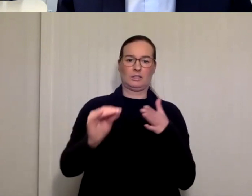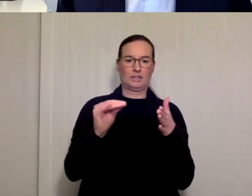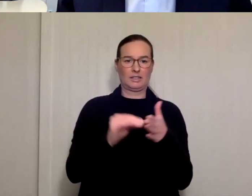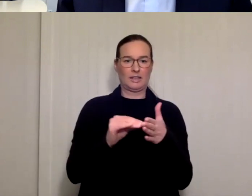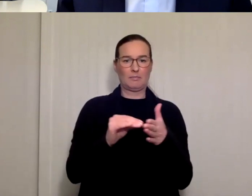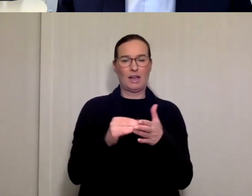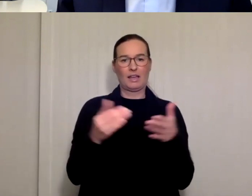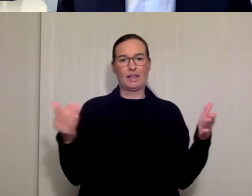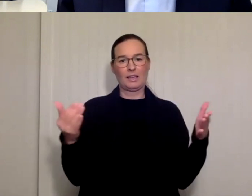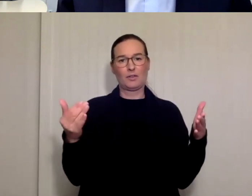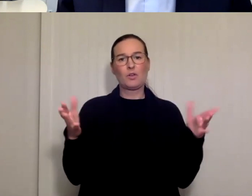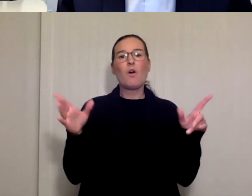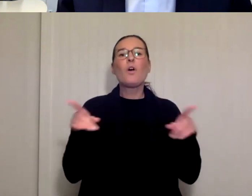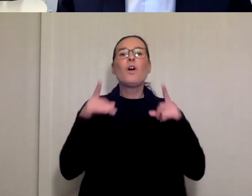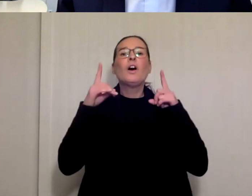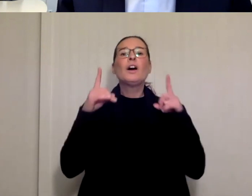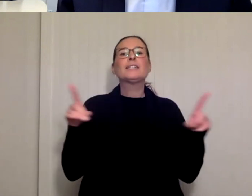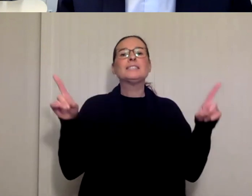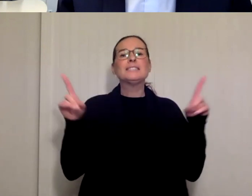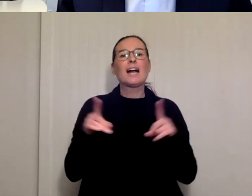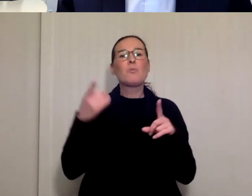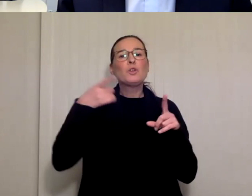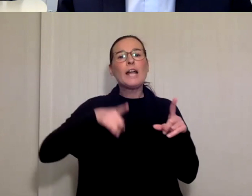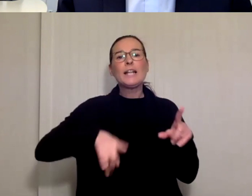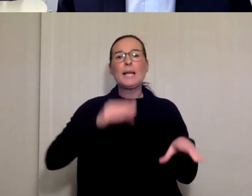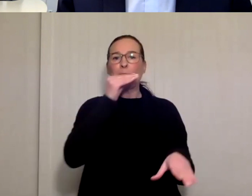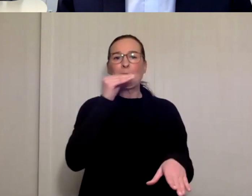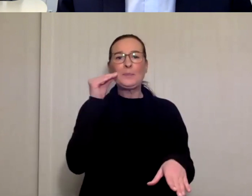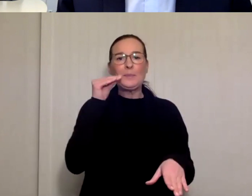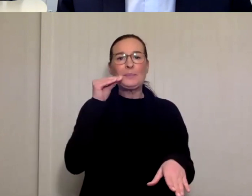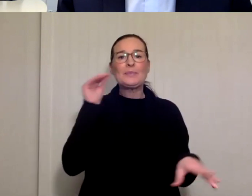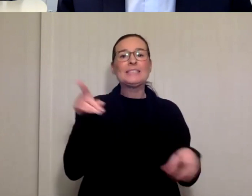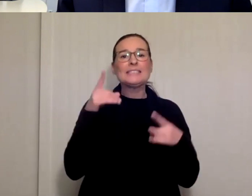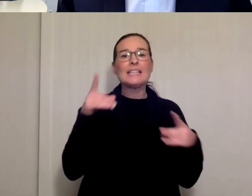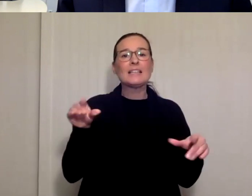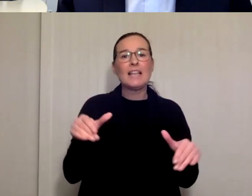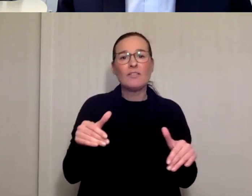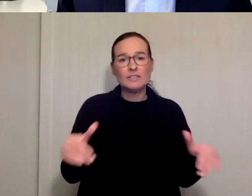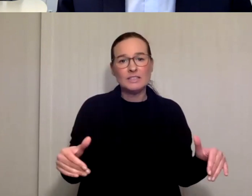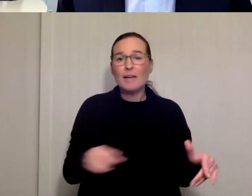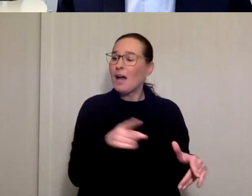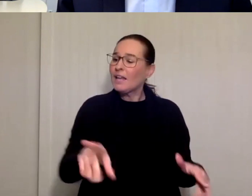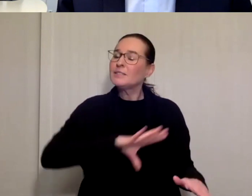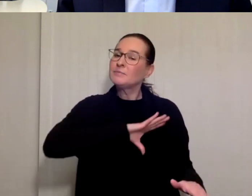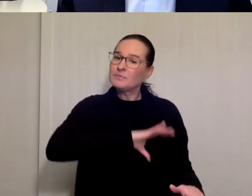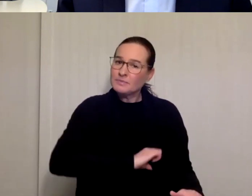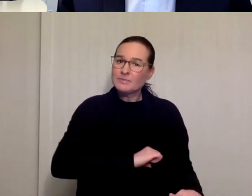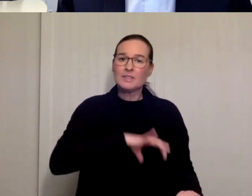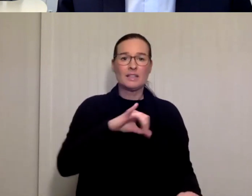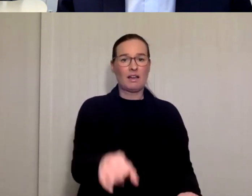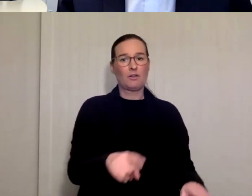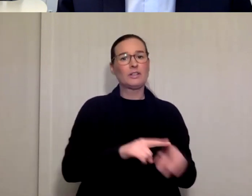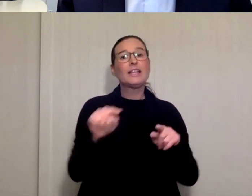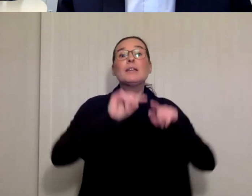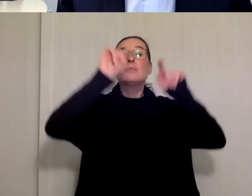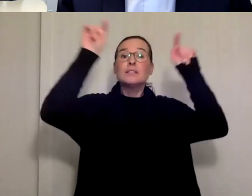auch der Gesang anging, dass man ja monatelang nicht singen konnte, was zentral dazugehört, dass das gemeinsam ausgehalten wurde und man dann draußen am